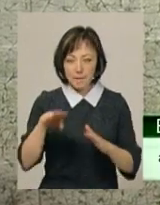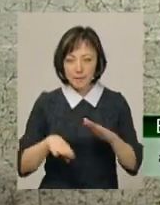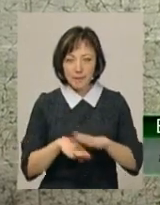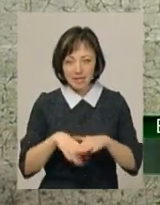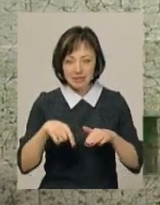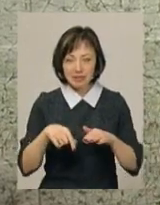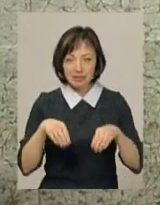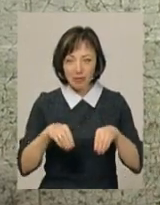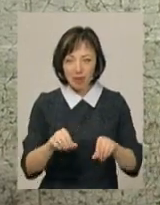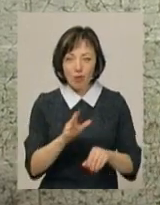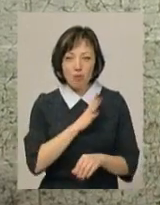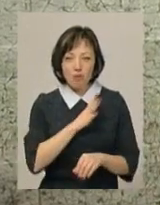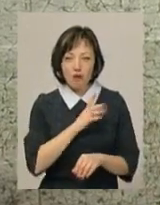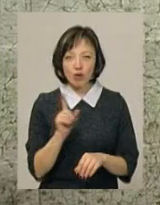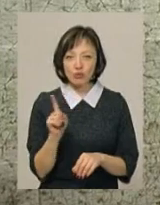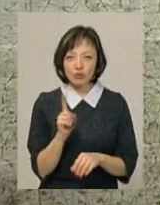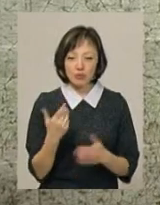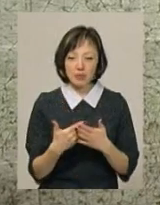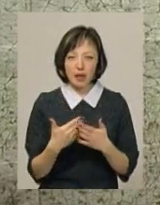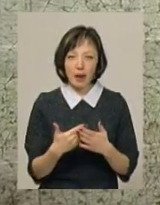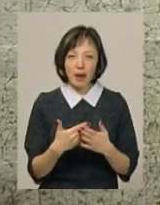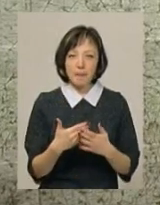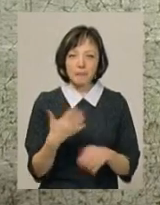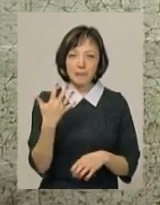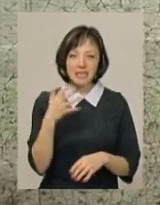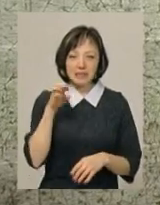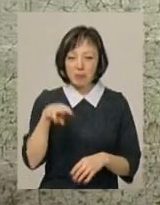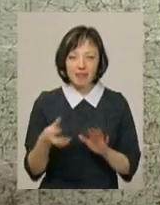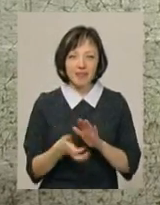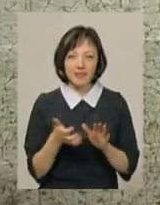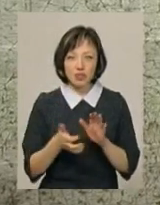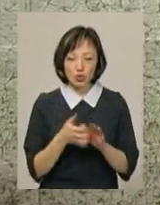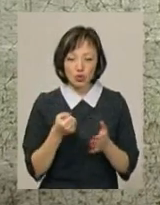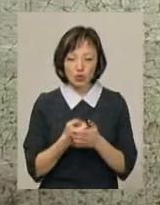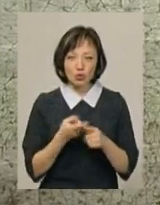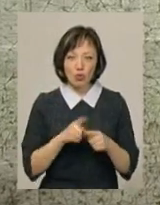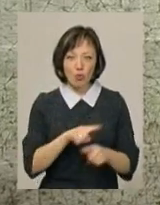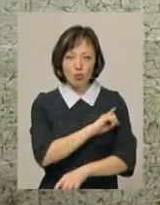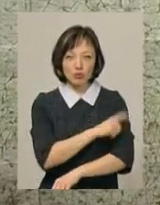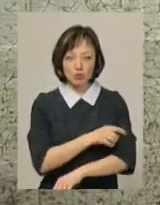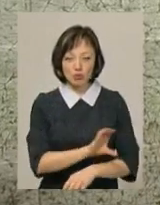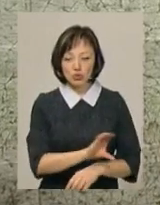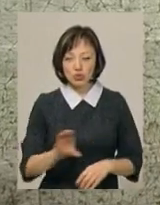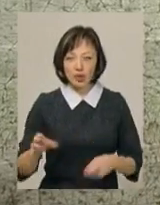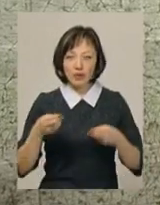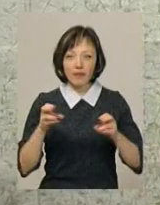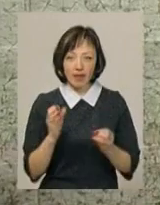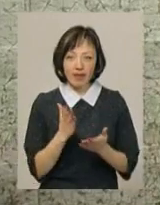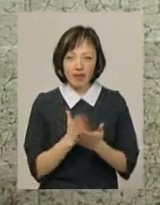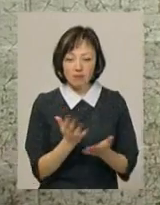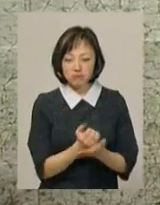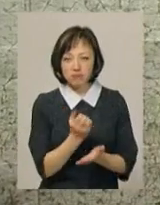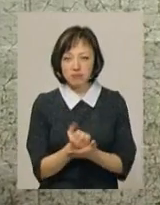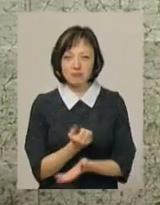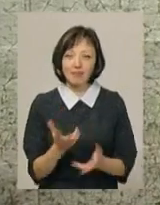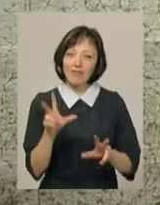і буває, що всього-навсього півметра не вистачає якраз до цього потужного шару, де є артефакти.